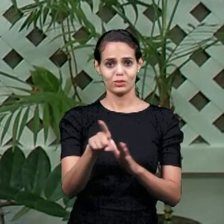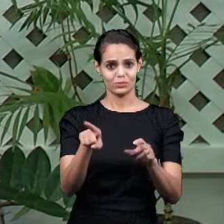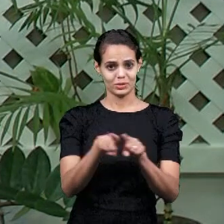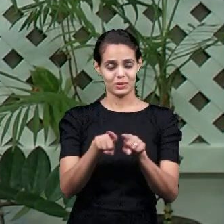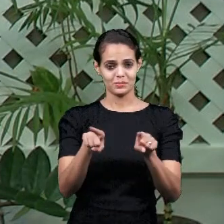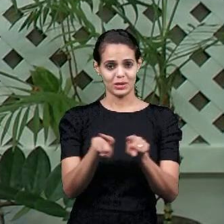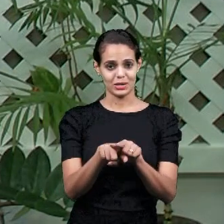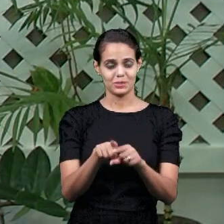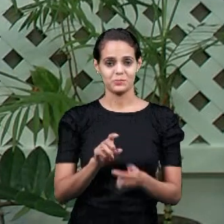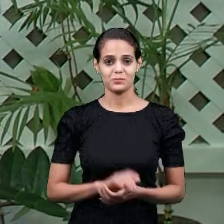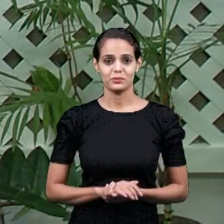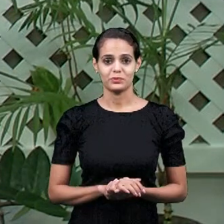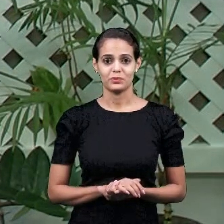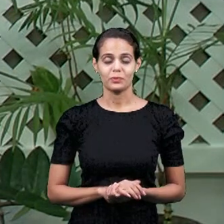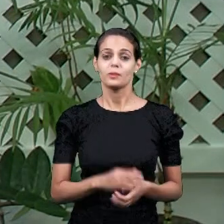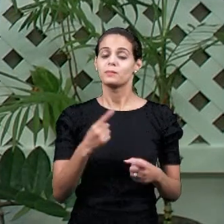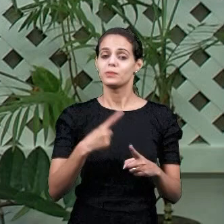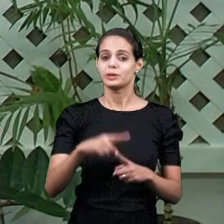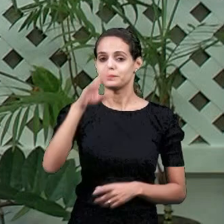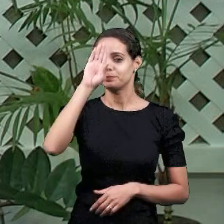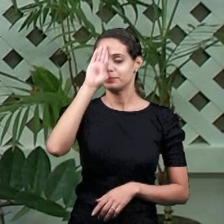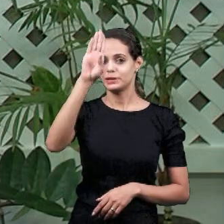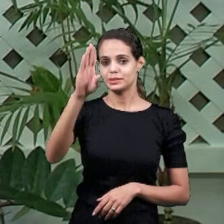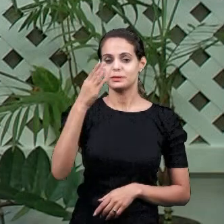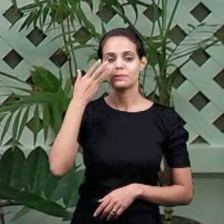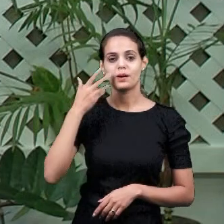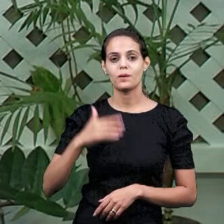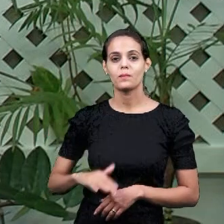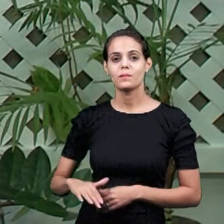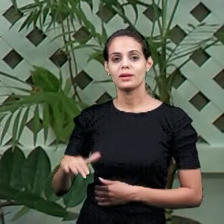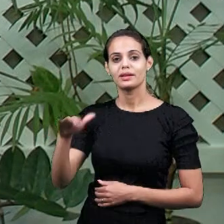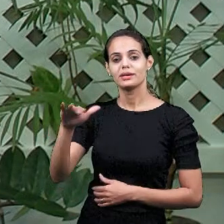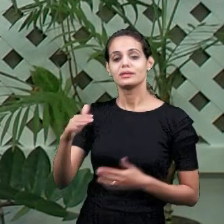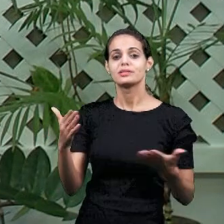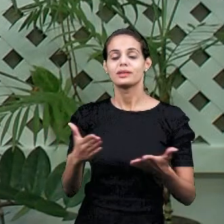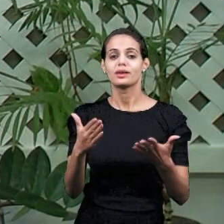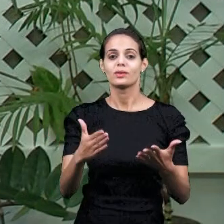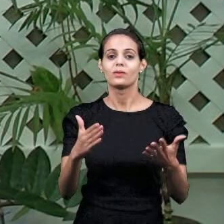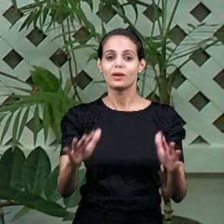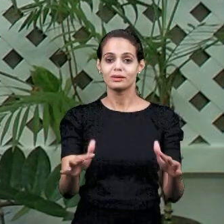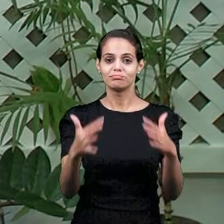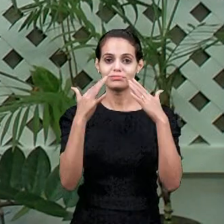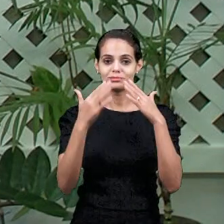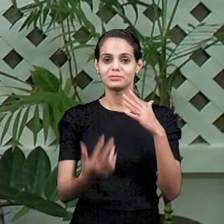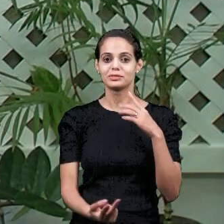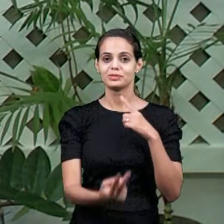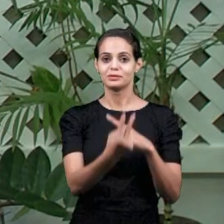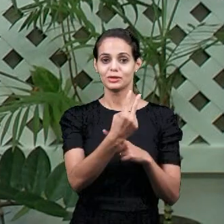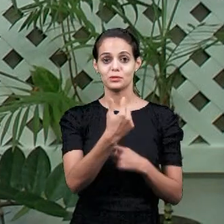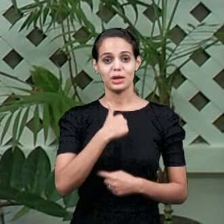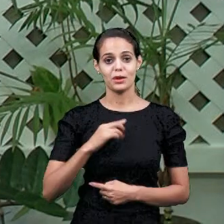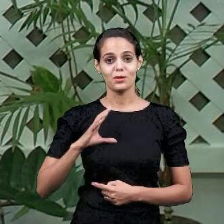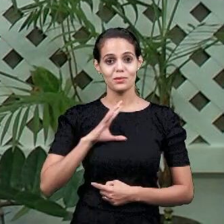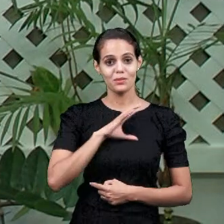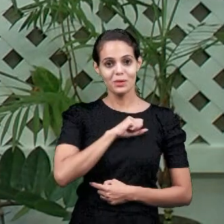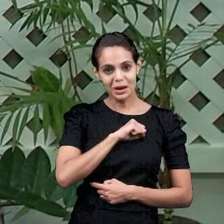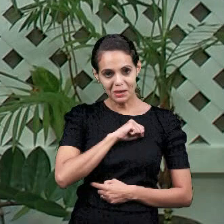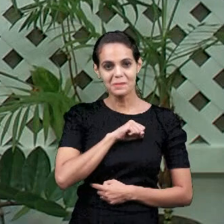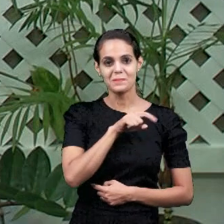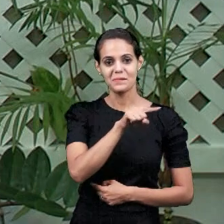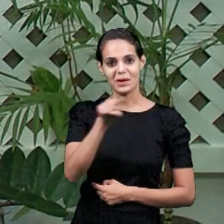parce qu'elles m'entendent. Je les aime et elles m'aiment aussi. Gloire à Dieu. Au moins, j'ai les enfants qui